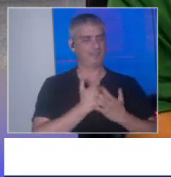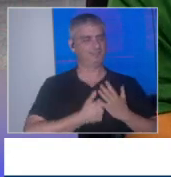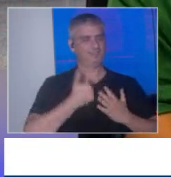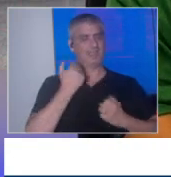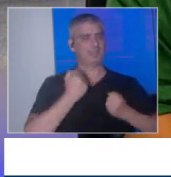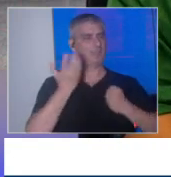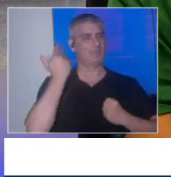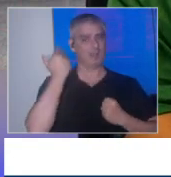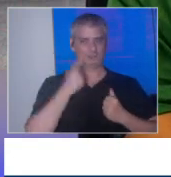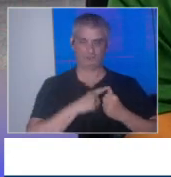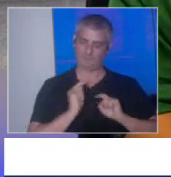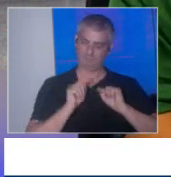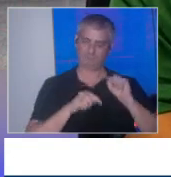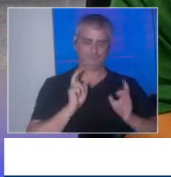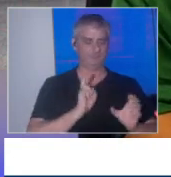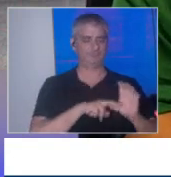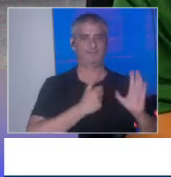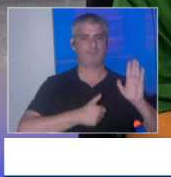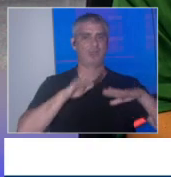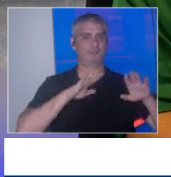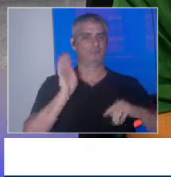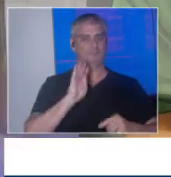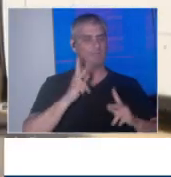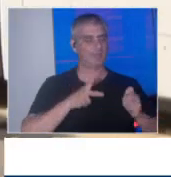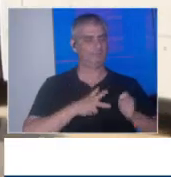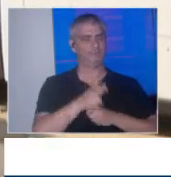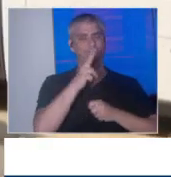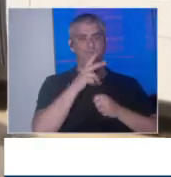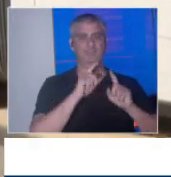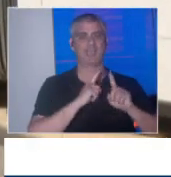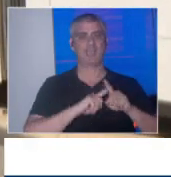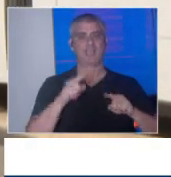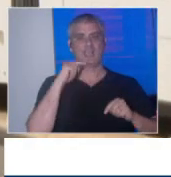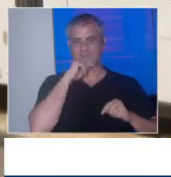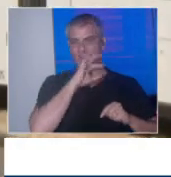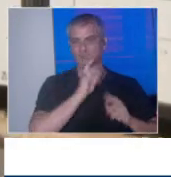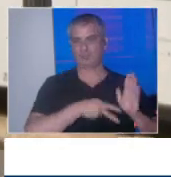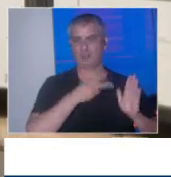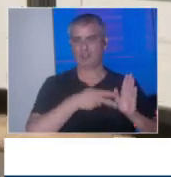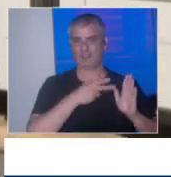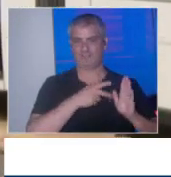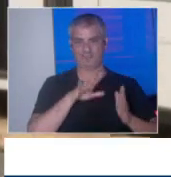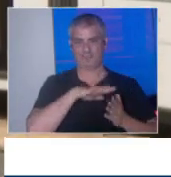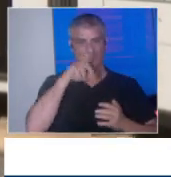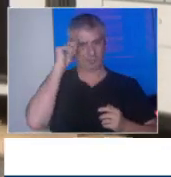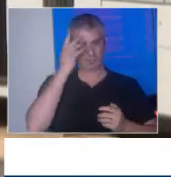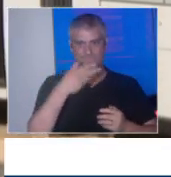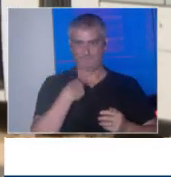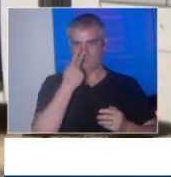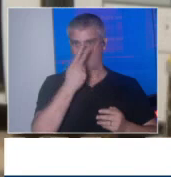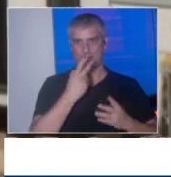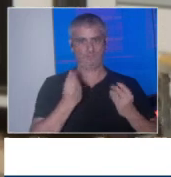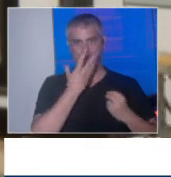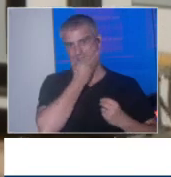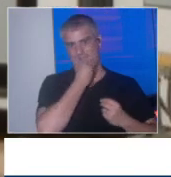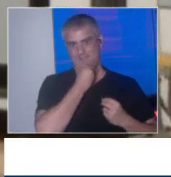תחבורה לשעבר, שמגיעים, מצטרפים לראש הממשלה נתניהו בטקס חנוכת הקו האדום של הרכבת הקלה בגוש דן. אנחנו רואים את המנומנט